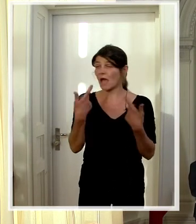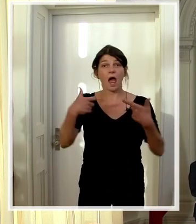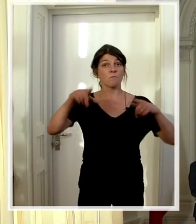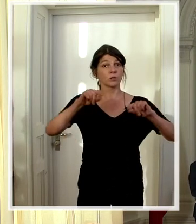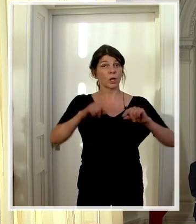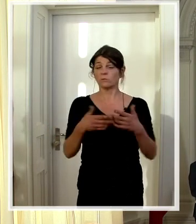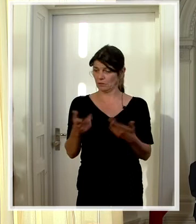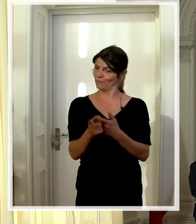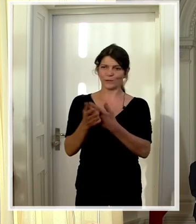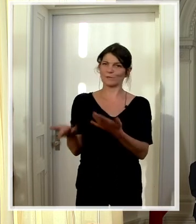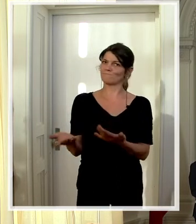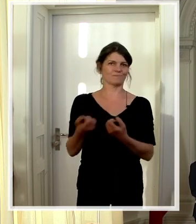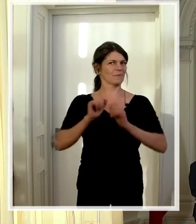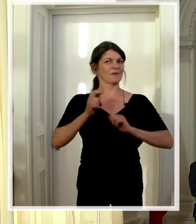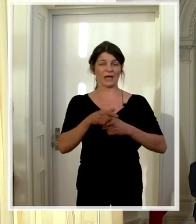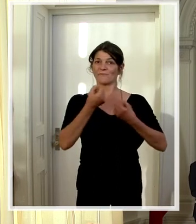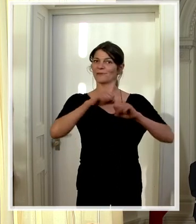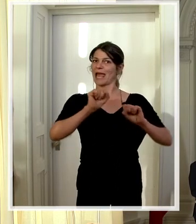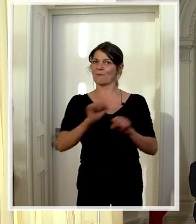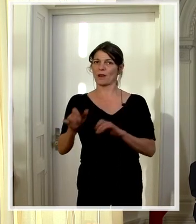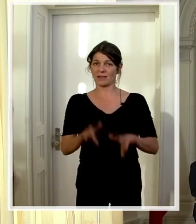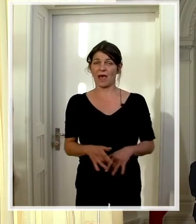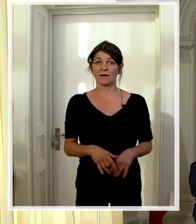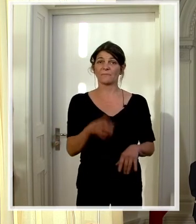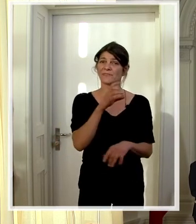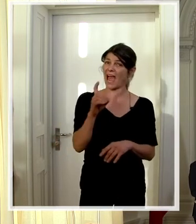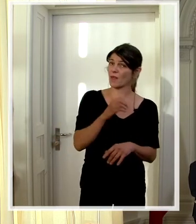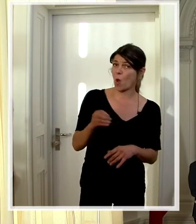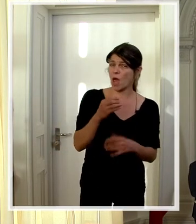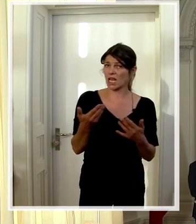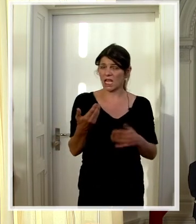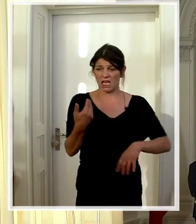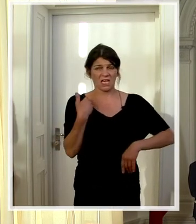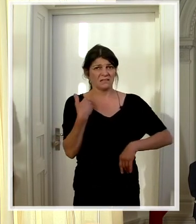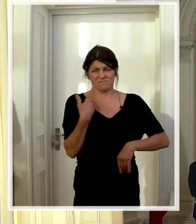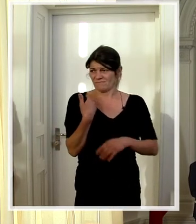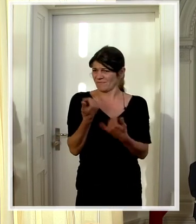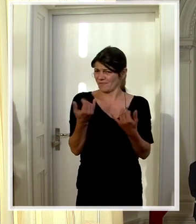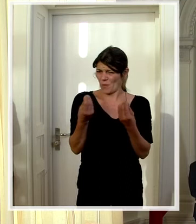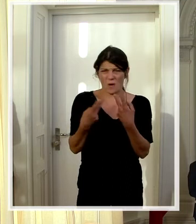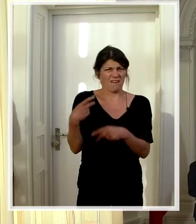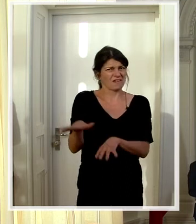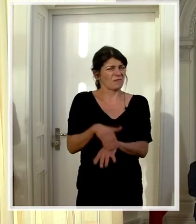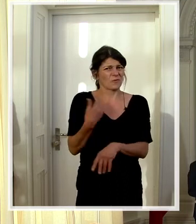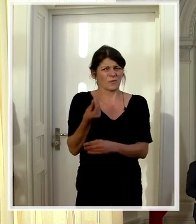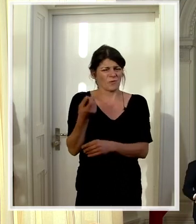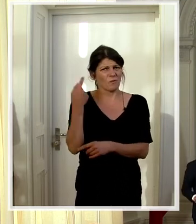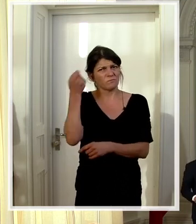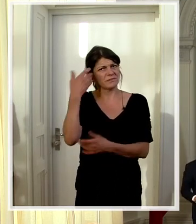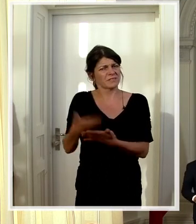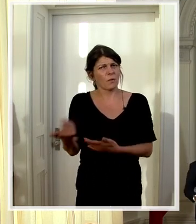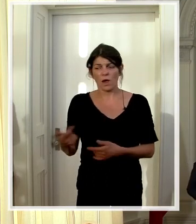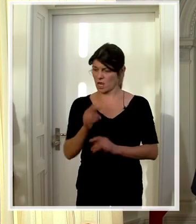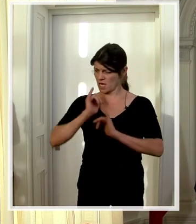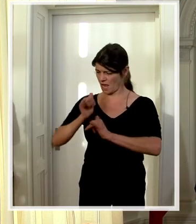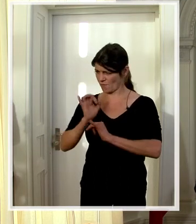Raum. Daniel Öri. Ich weiß nicht, aufgrund von welcher Basis man das Gefühl ableiten kann. Ein Ja für S-Bahn heißt für